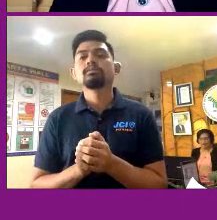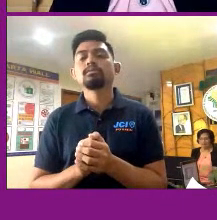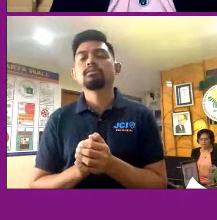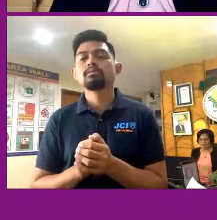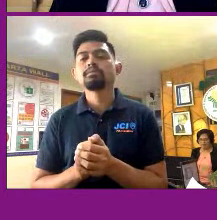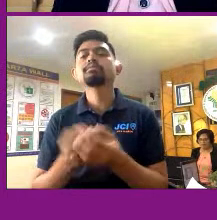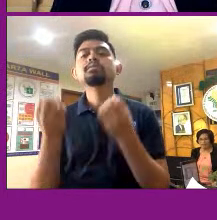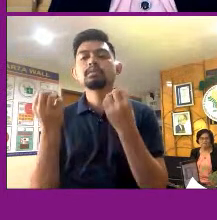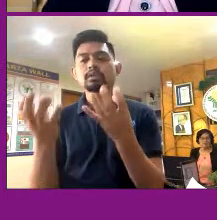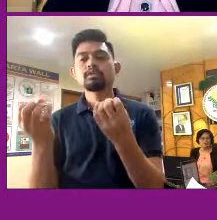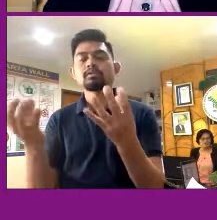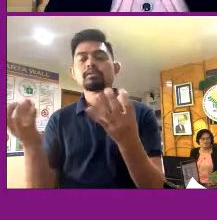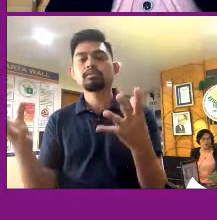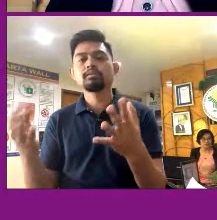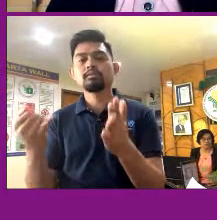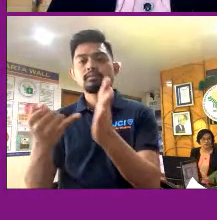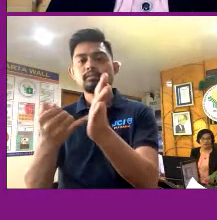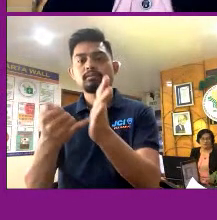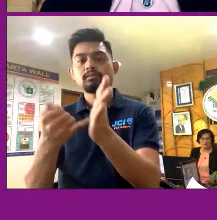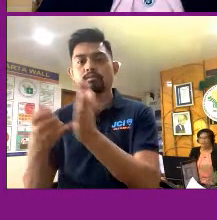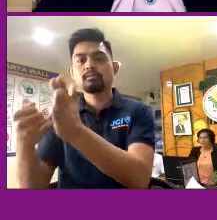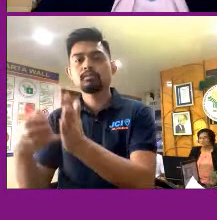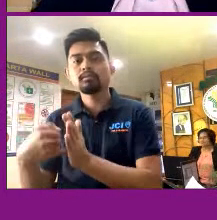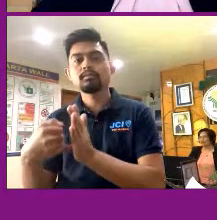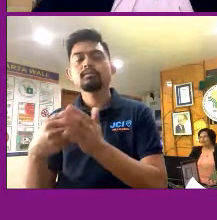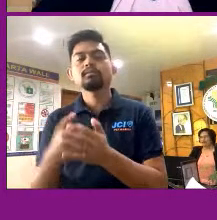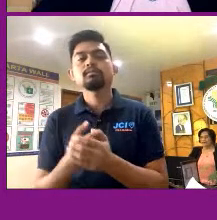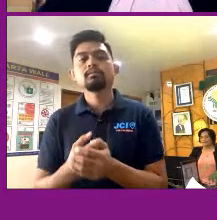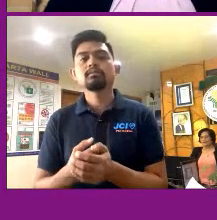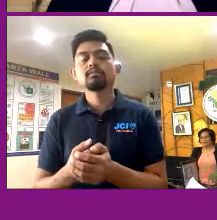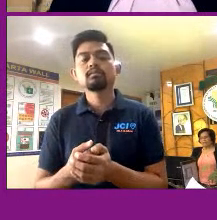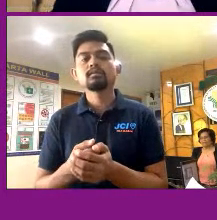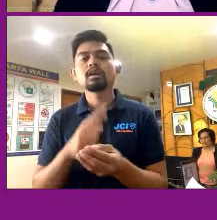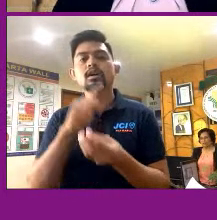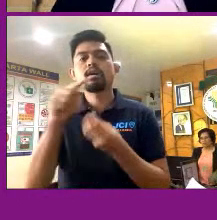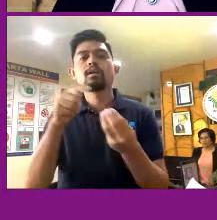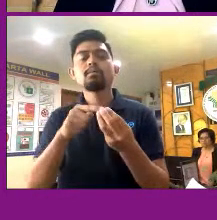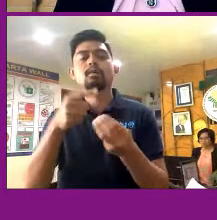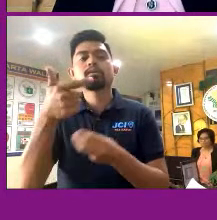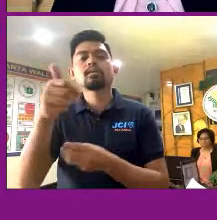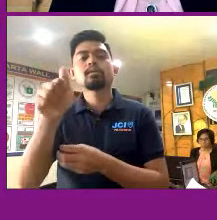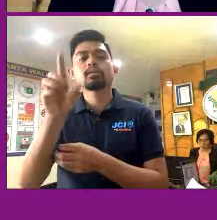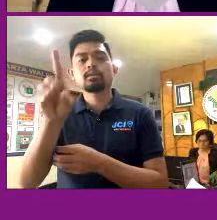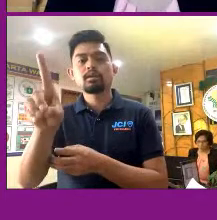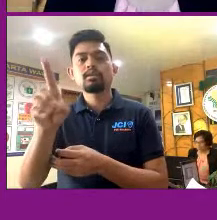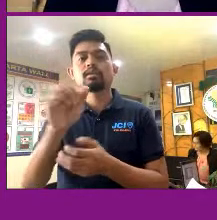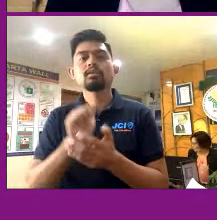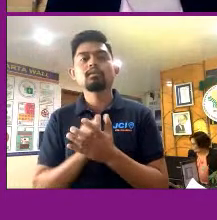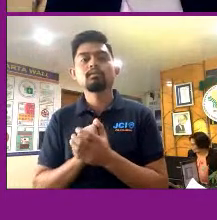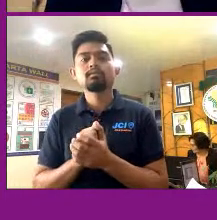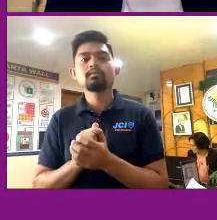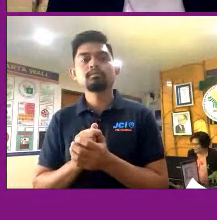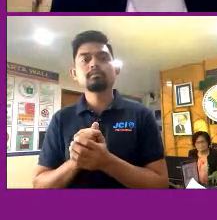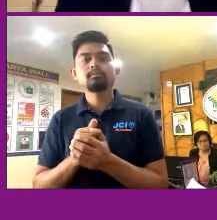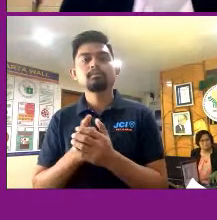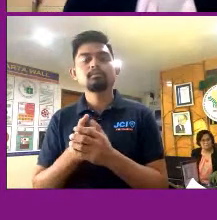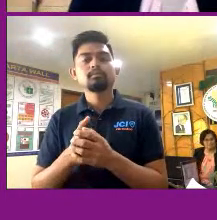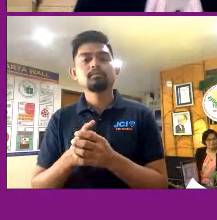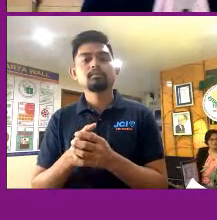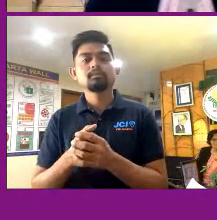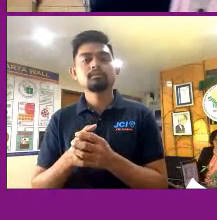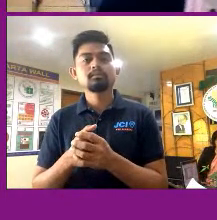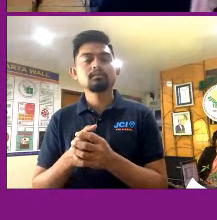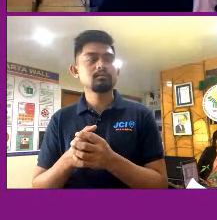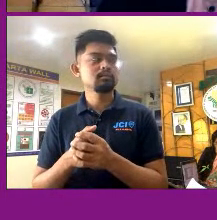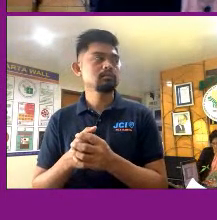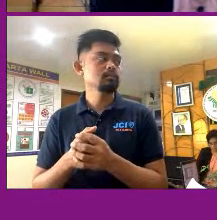to be marami talagang invitation sana sa on God, kaya lang na ano nitong COVID. So, dapat kumami yung